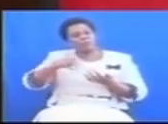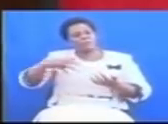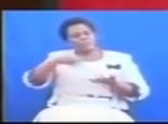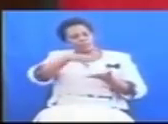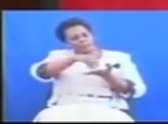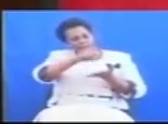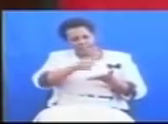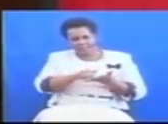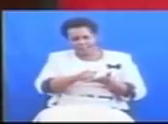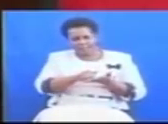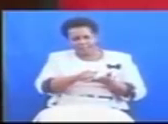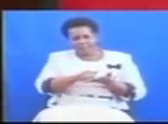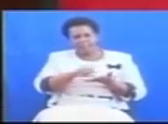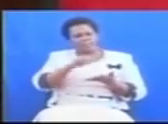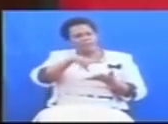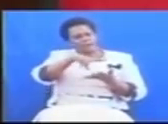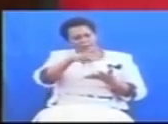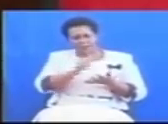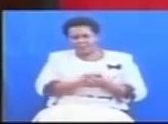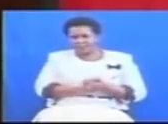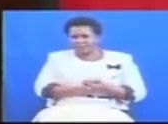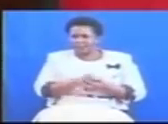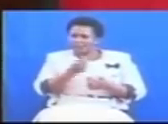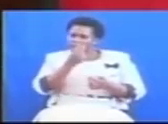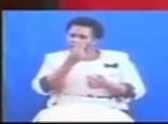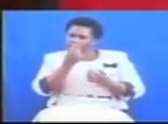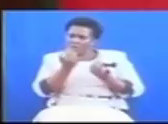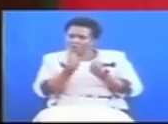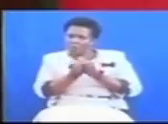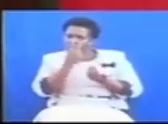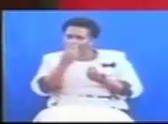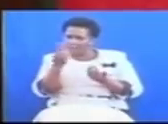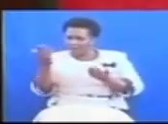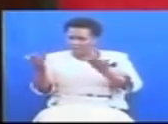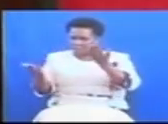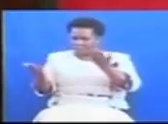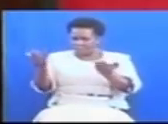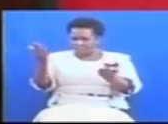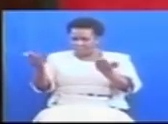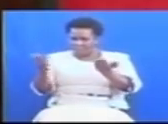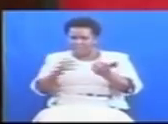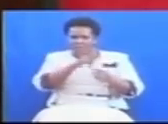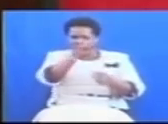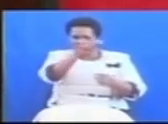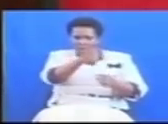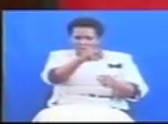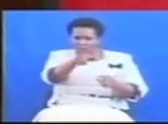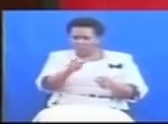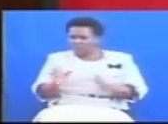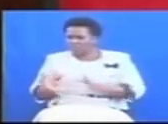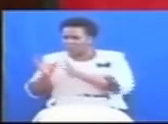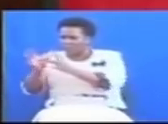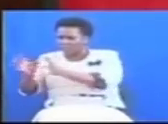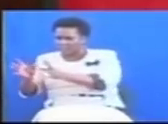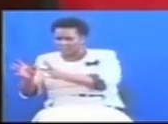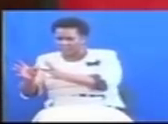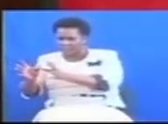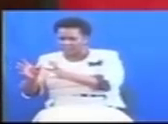ya wananchi na mwekezaji nani mvamizi, ili haki itendeke, wale wananchi walipwe 100% ya